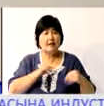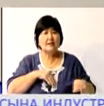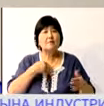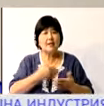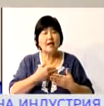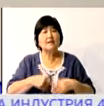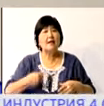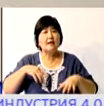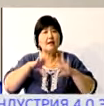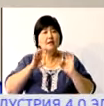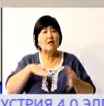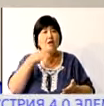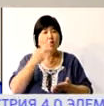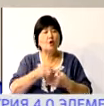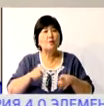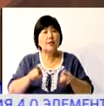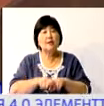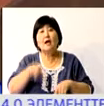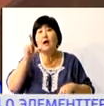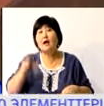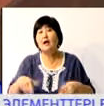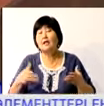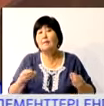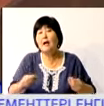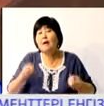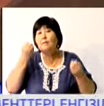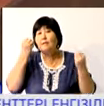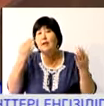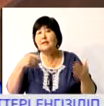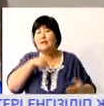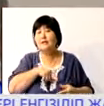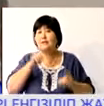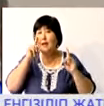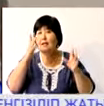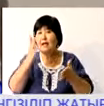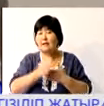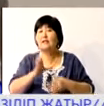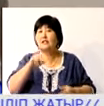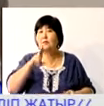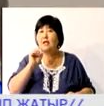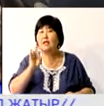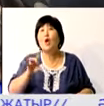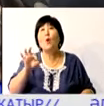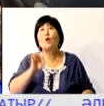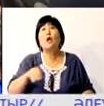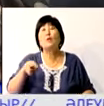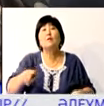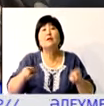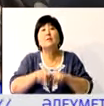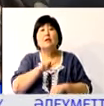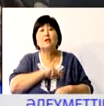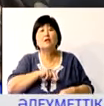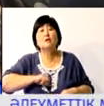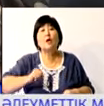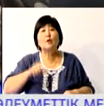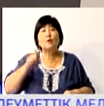атқарса да іскерлігімен, жауапкершілігімен, адамгершілік және парасаттылық қасиеттерімен танылды, деді спикер. Орал Мұхамеджановпен бірге жұмыс істеген әріптестері